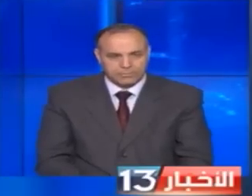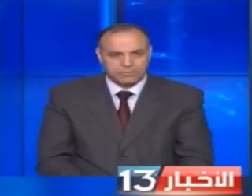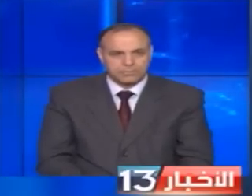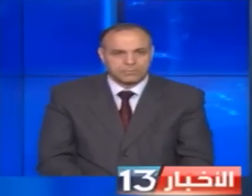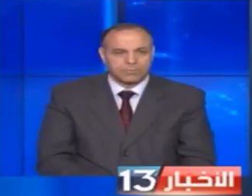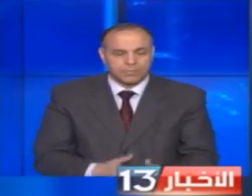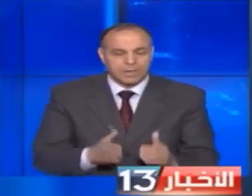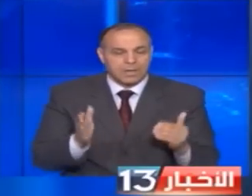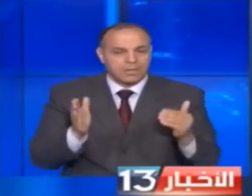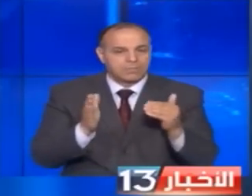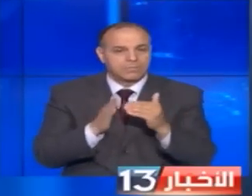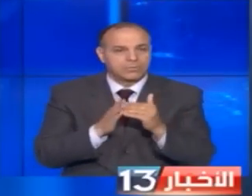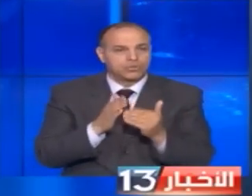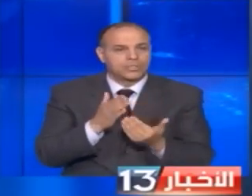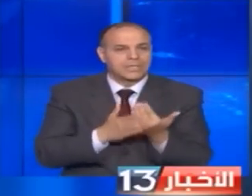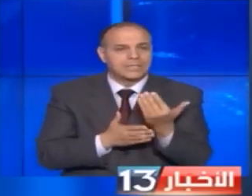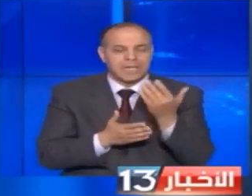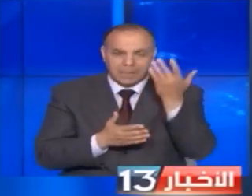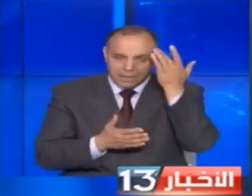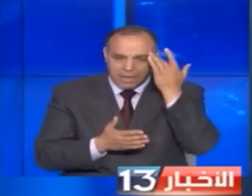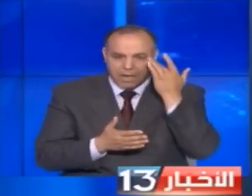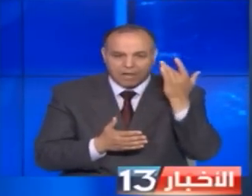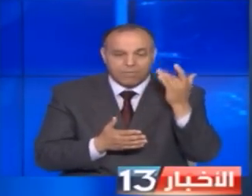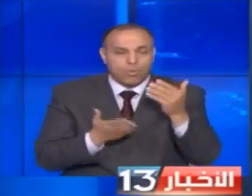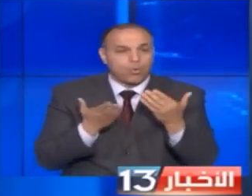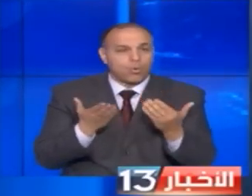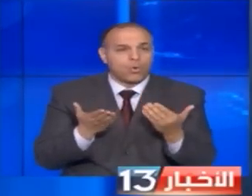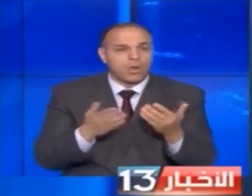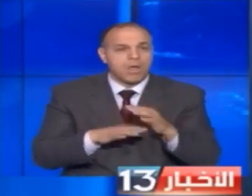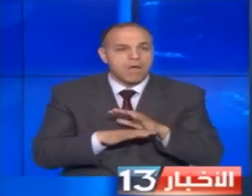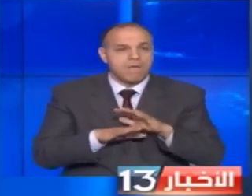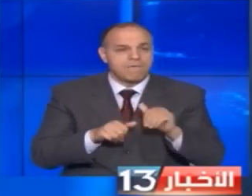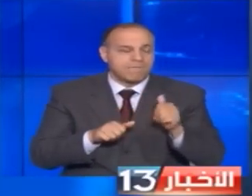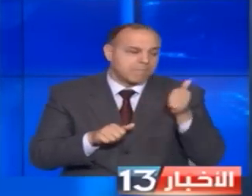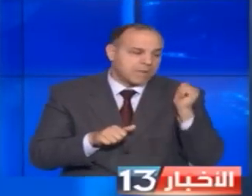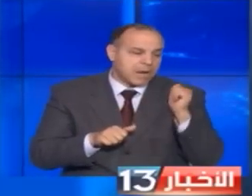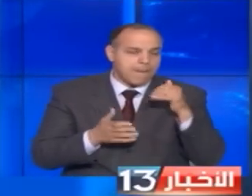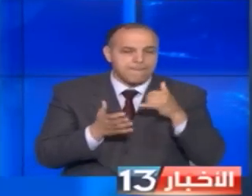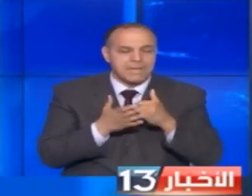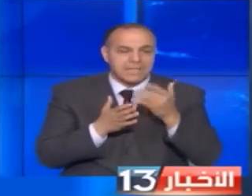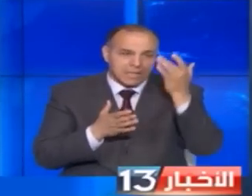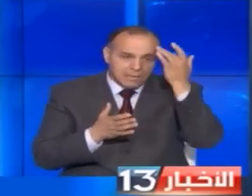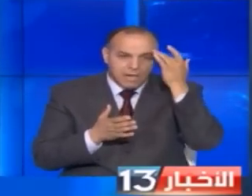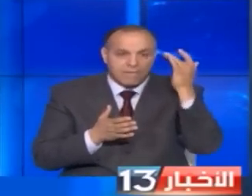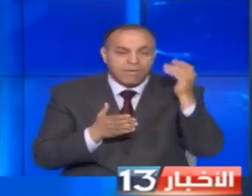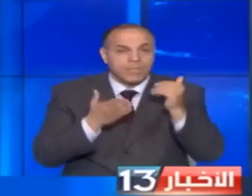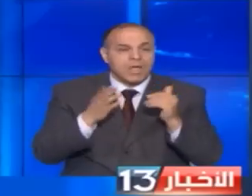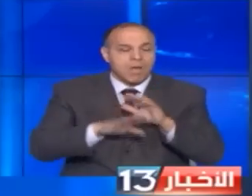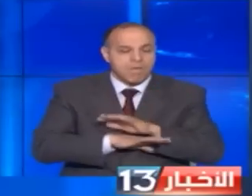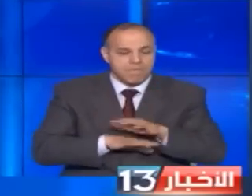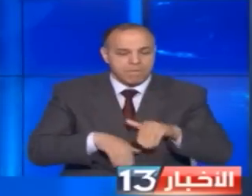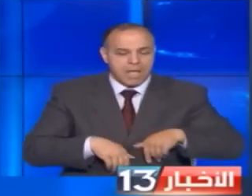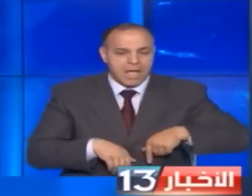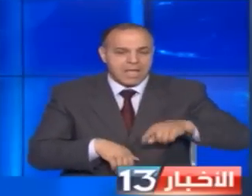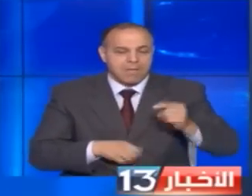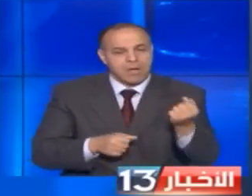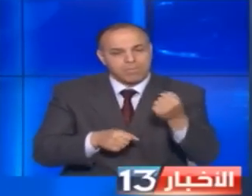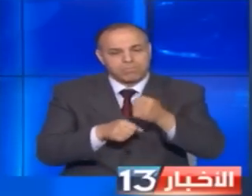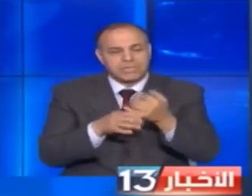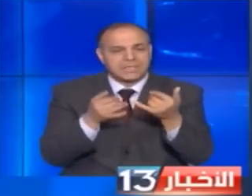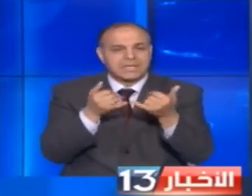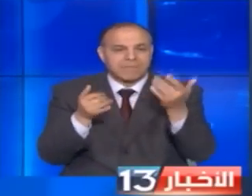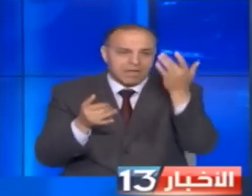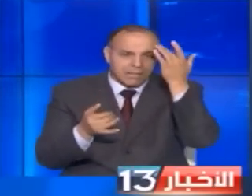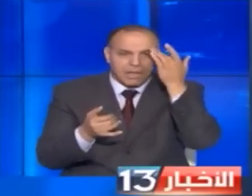ونختم بجديد الساحه الثقافيه حيث تم مساء امس بمدينه الثقافه اختتام ايام الابداع الصحفي